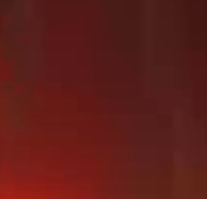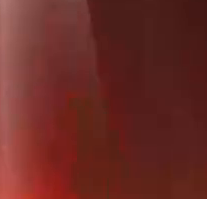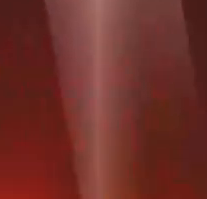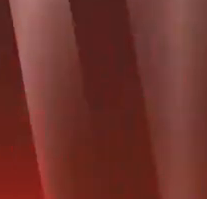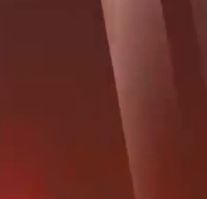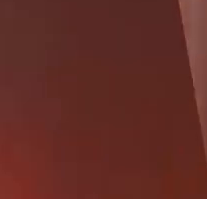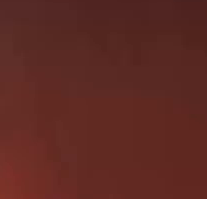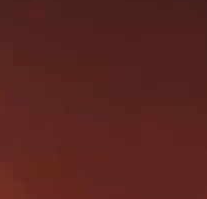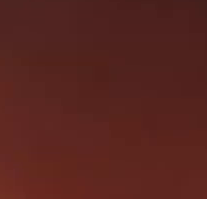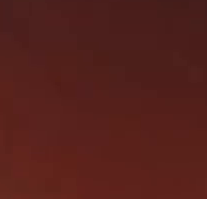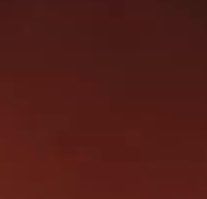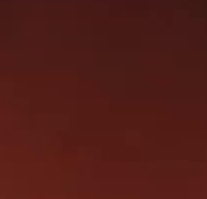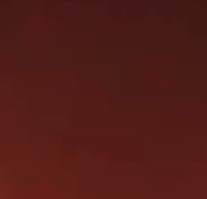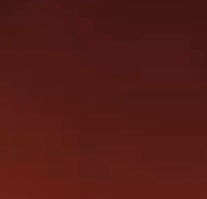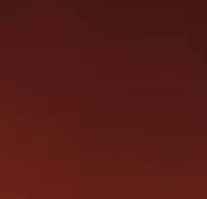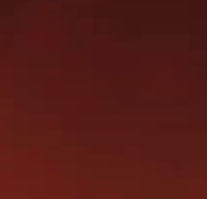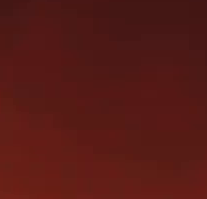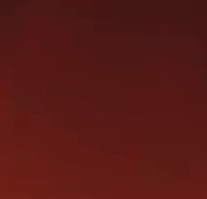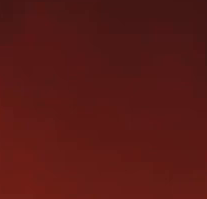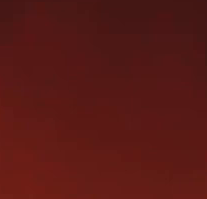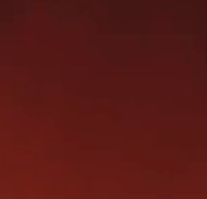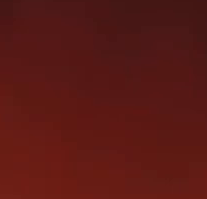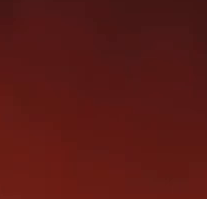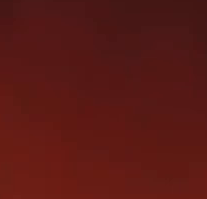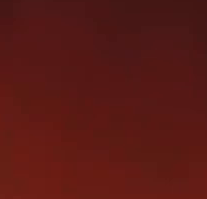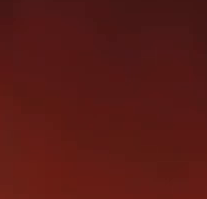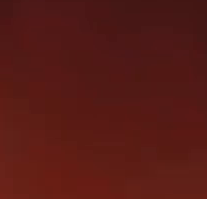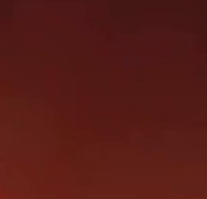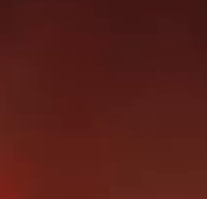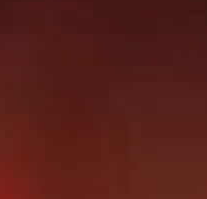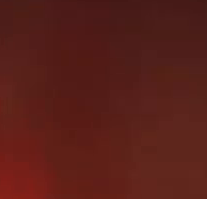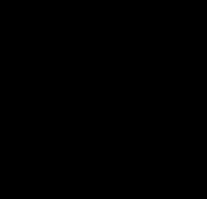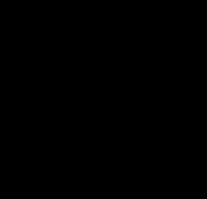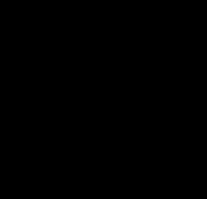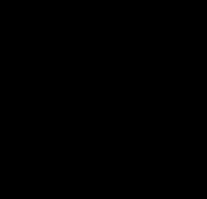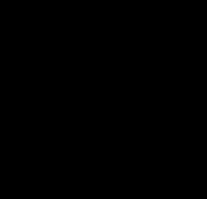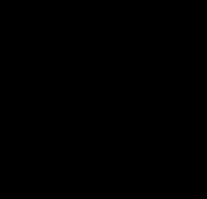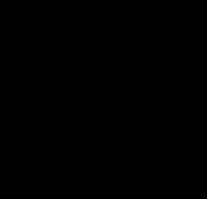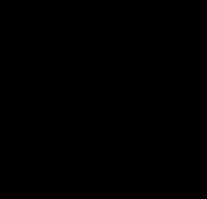ලක් දෙරණ පුවතකට එහා කී රටගෙන කැක්කුමක්